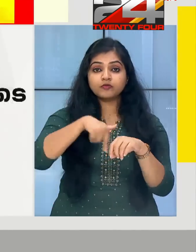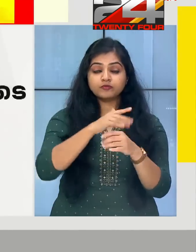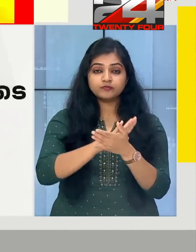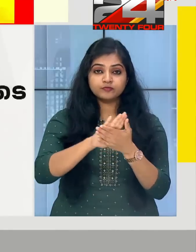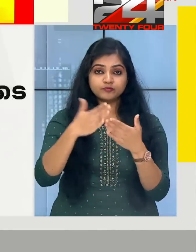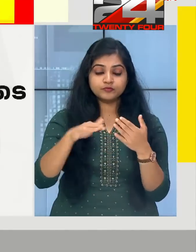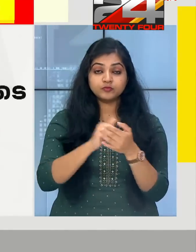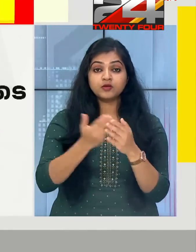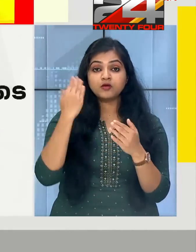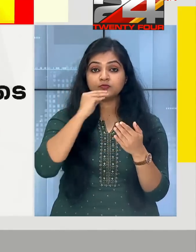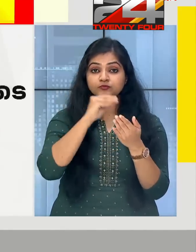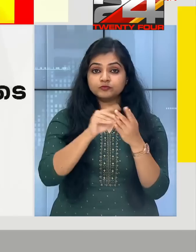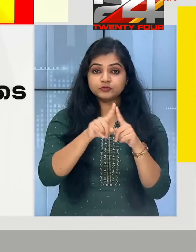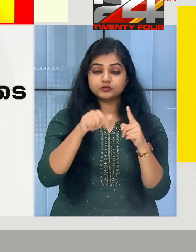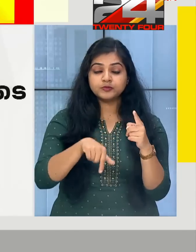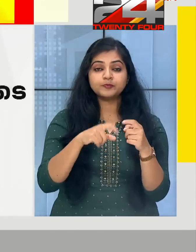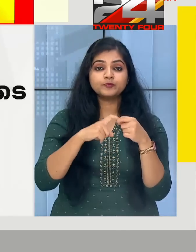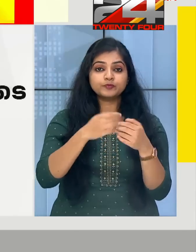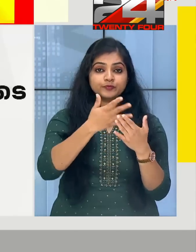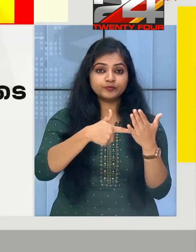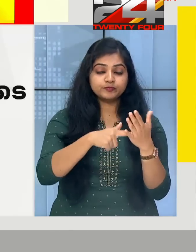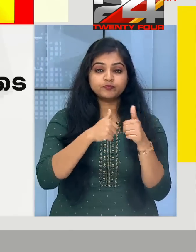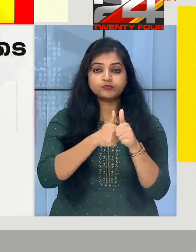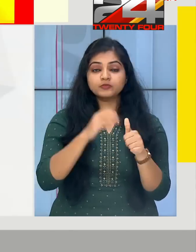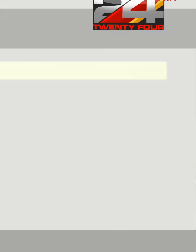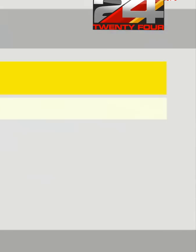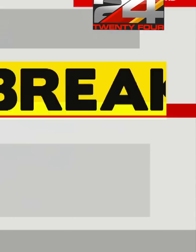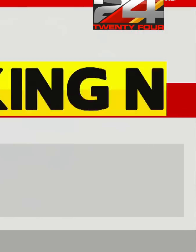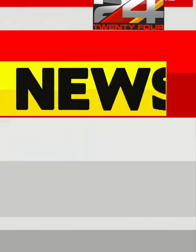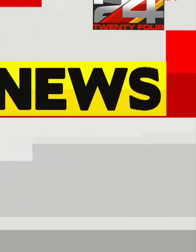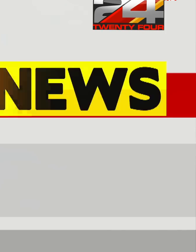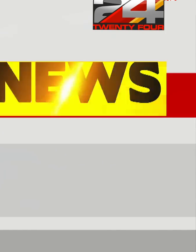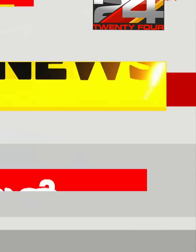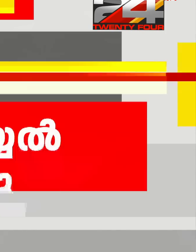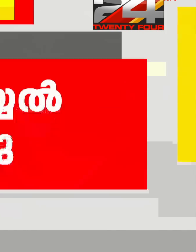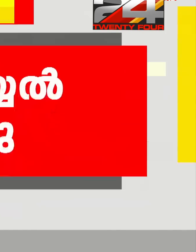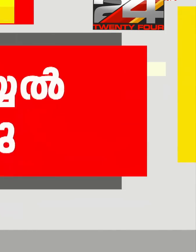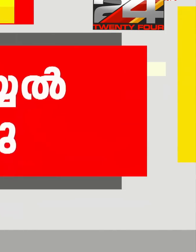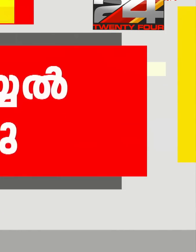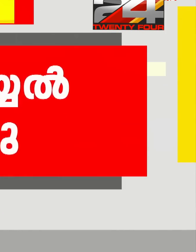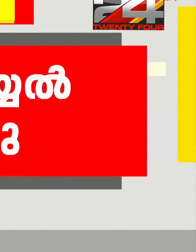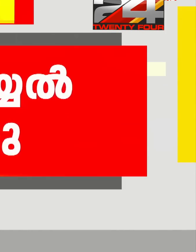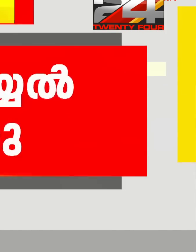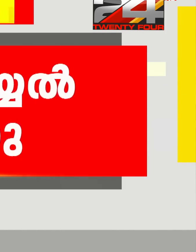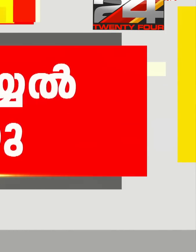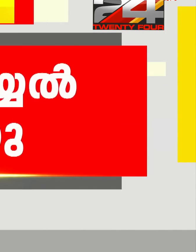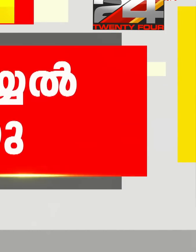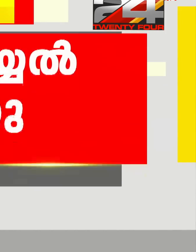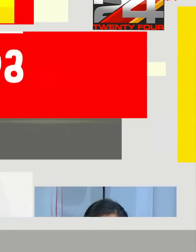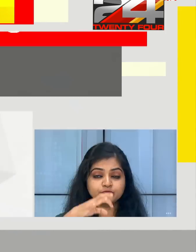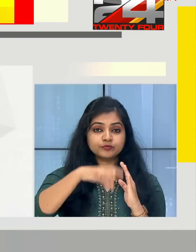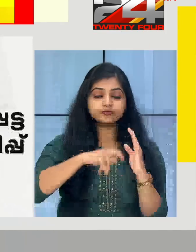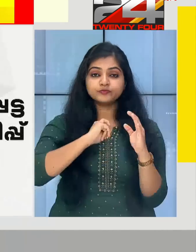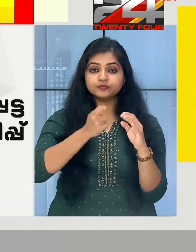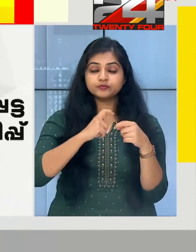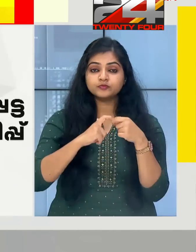മുൻകൂട്ടി തയ്യാറാക്കിയ ചോദ്യാവലിയുമായാണ് ക്രൈംബ്രാഞ്ച് സംഘം അദ്ദേഹത്തെ ചോദ്യം ചെയ്യുന്നത്. ശ്രീജിത് ശ്രീകുമാറിന് ഒരിക്കൽ കൂടി